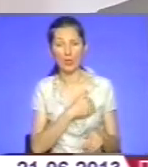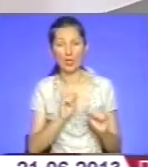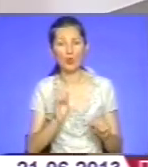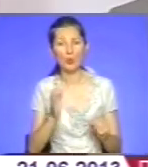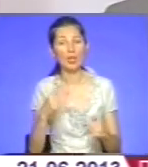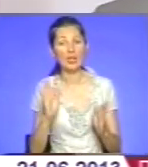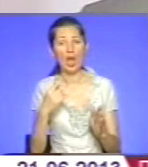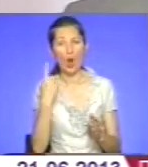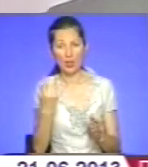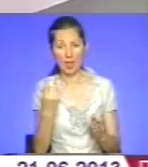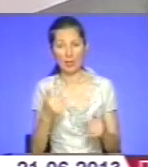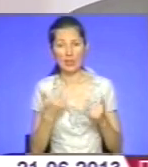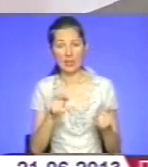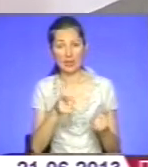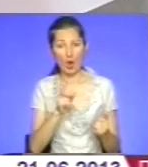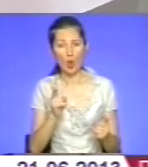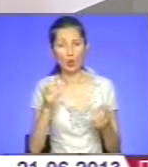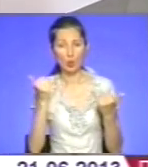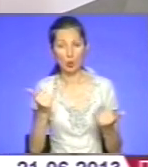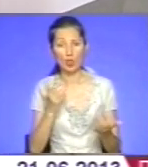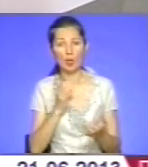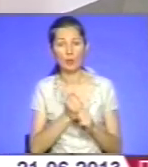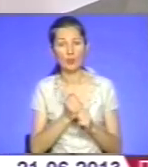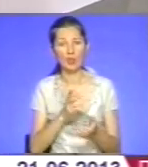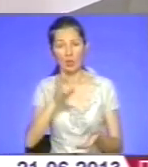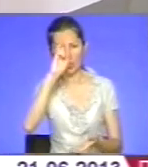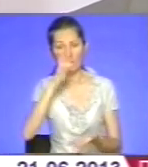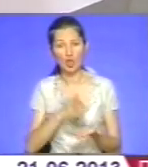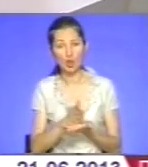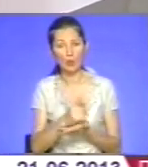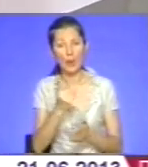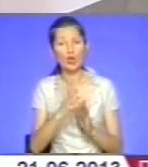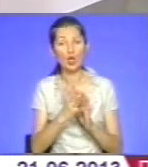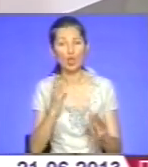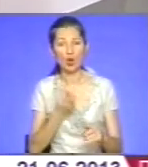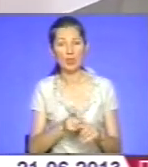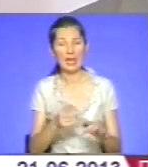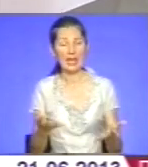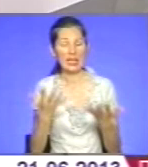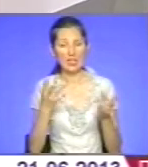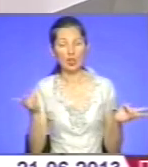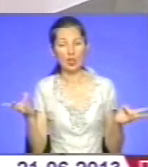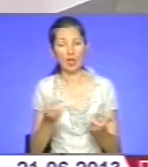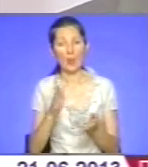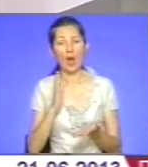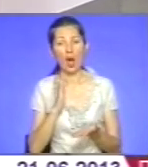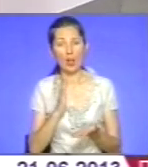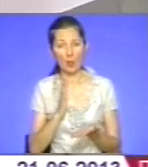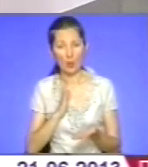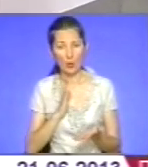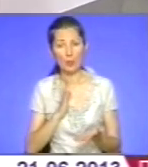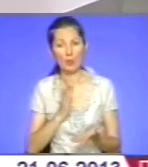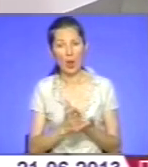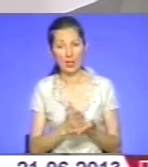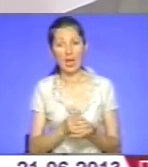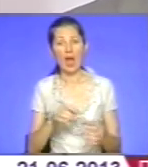одне для тих, хто сьогодні перебуває на державну службу. В першу чергу, це, ясно, треба набути відповідних